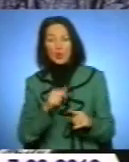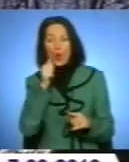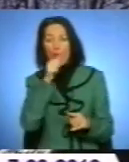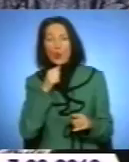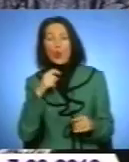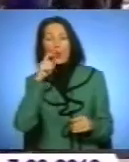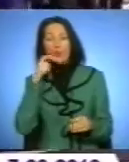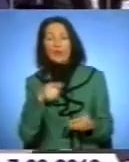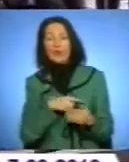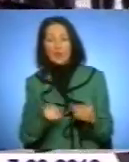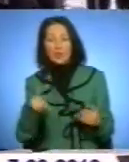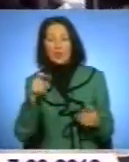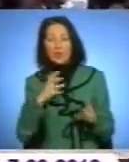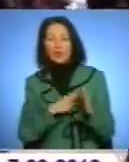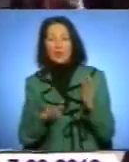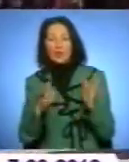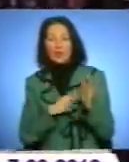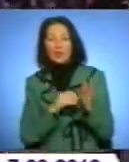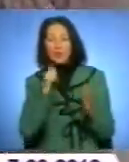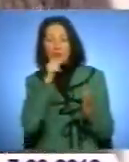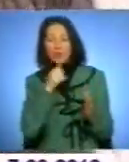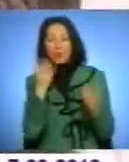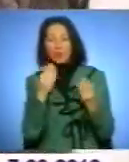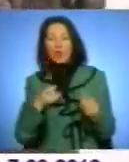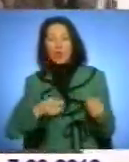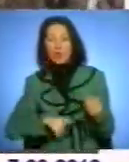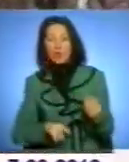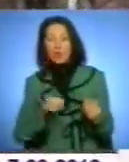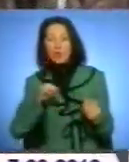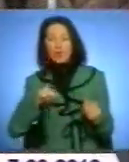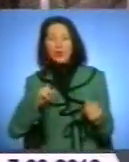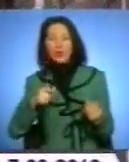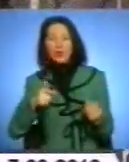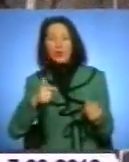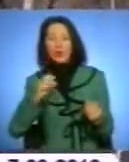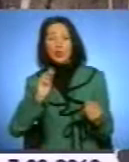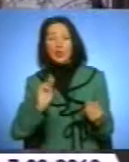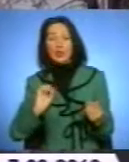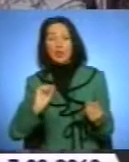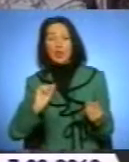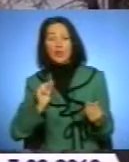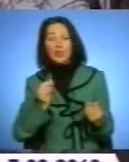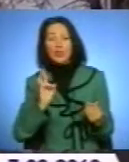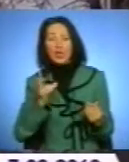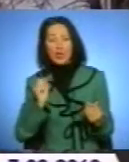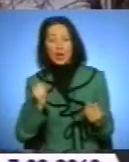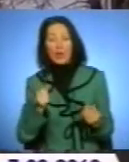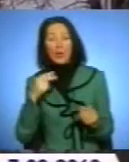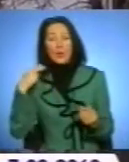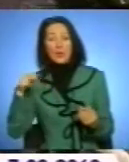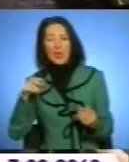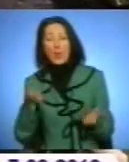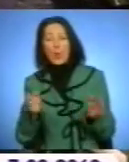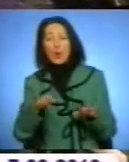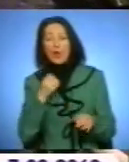відзначає 199-ту річницю від дня народження Тараса Шевченка. З цієї нагоди президент поклав квіти до пам'ятника великому кобзареві на його могилі